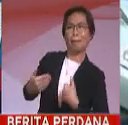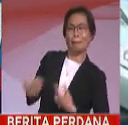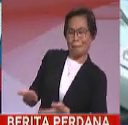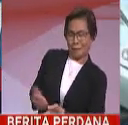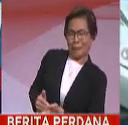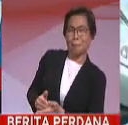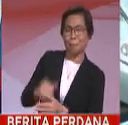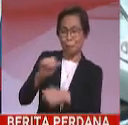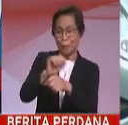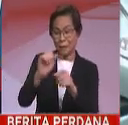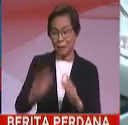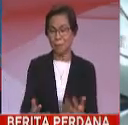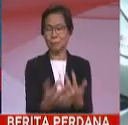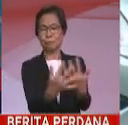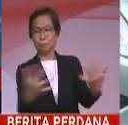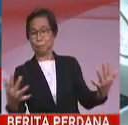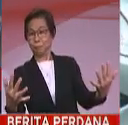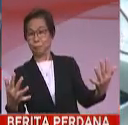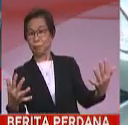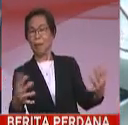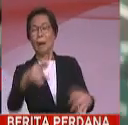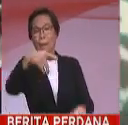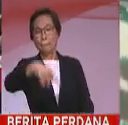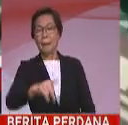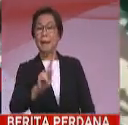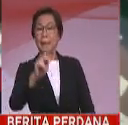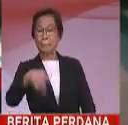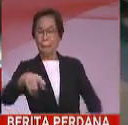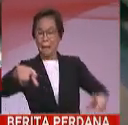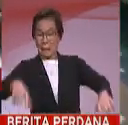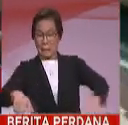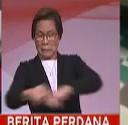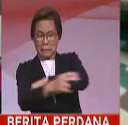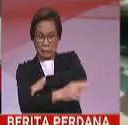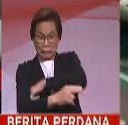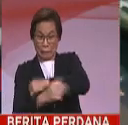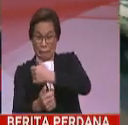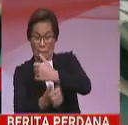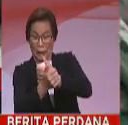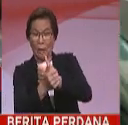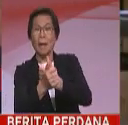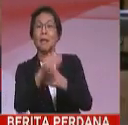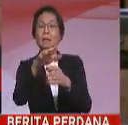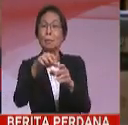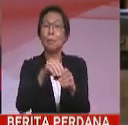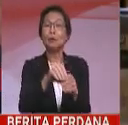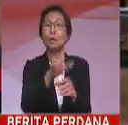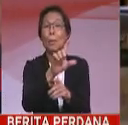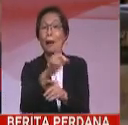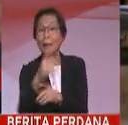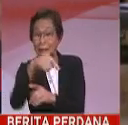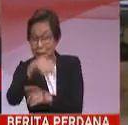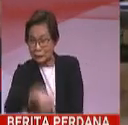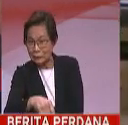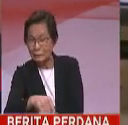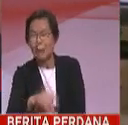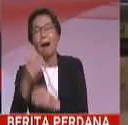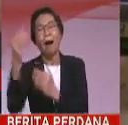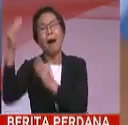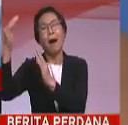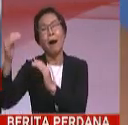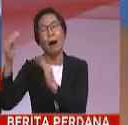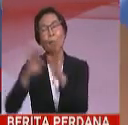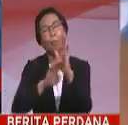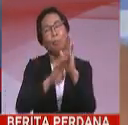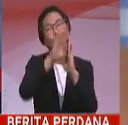Bagi petugas barisan hadapan pelaksanaan PKP di negeri berisiko tinggi termasuk di Lembah Kelang, diharap dapat melandaikan lekuk